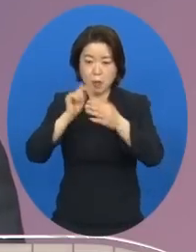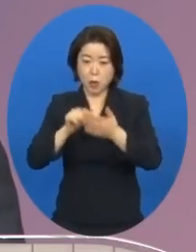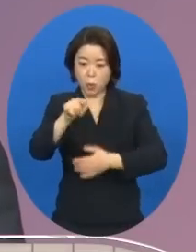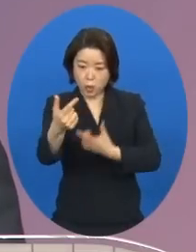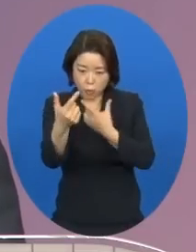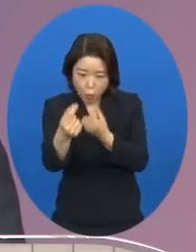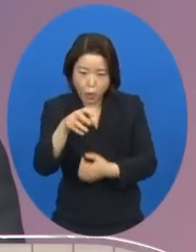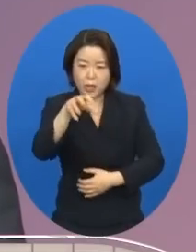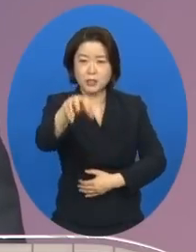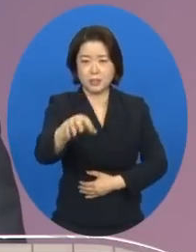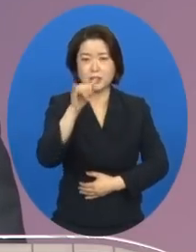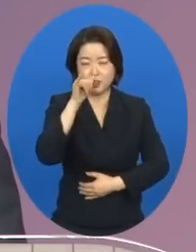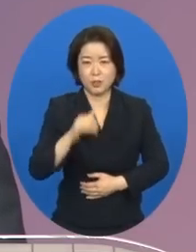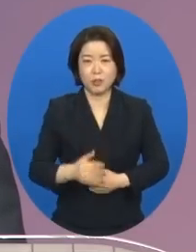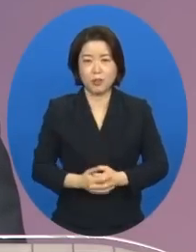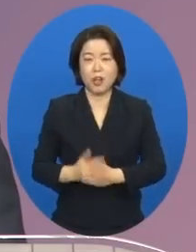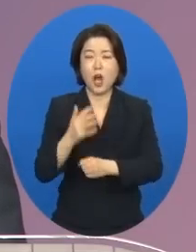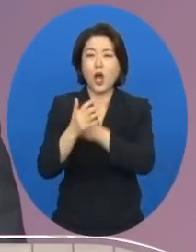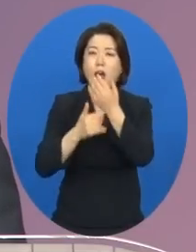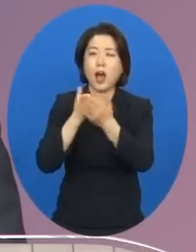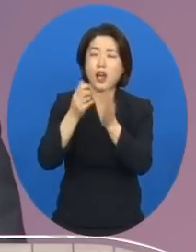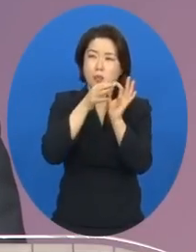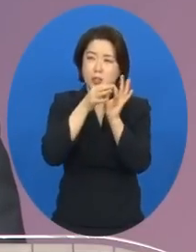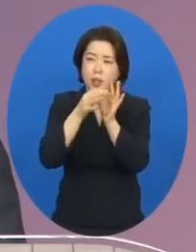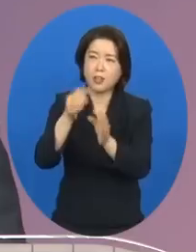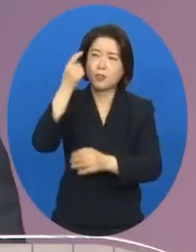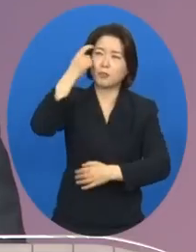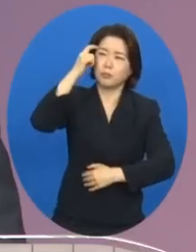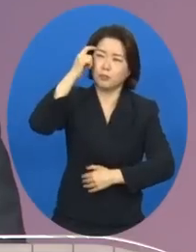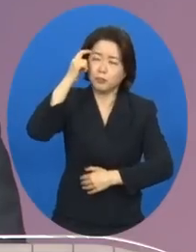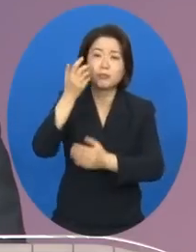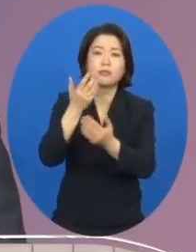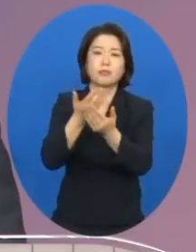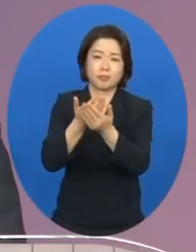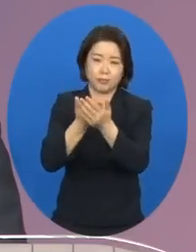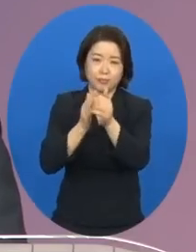법이기 때문입니다. 하나님을 계속 생각하십시오.